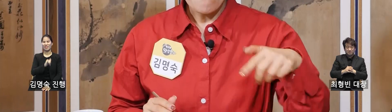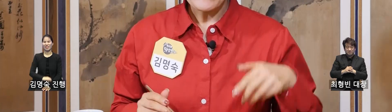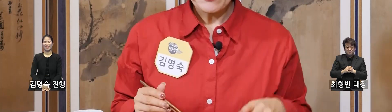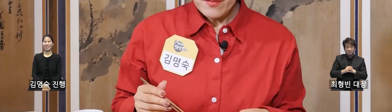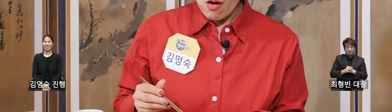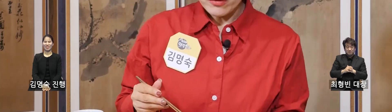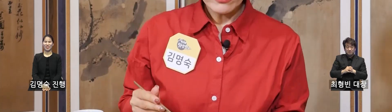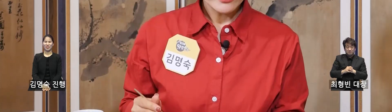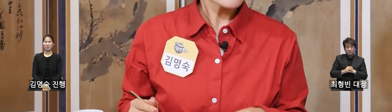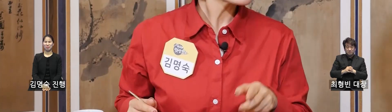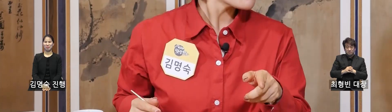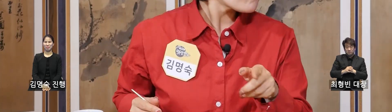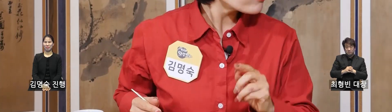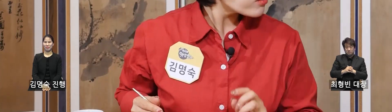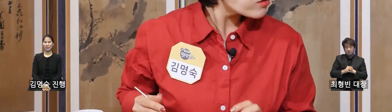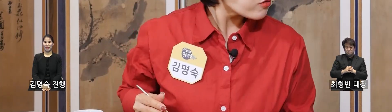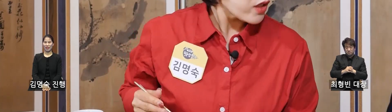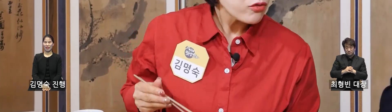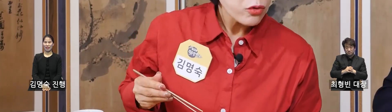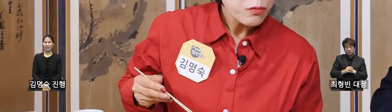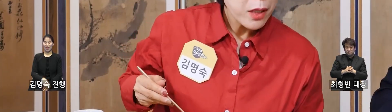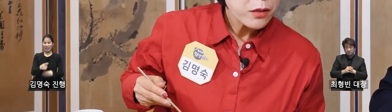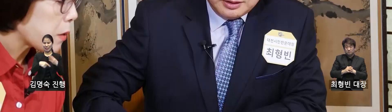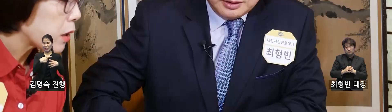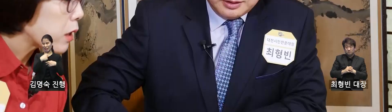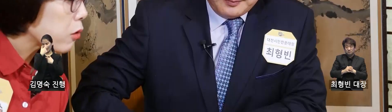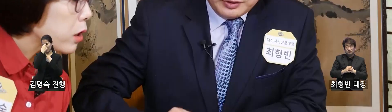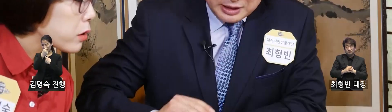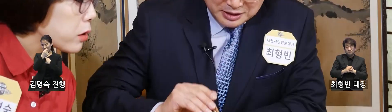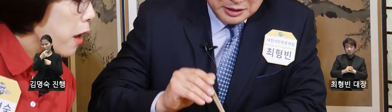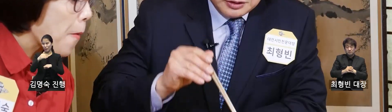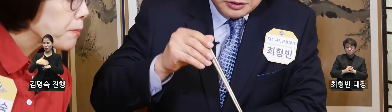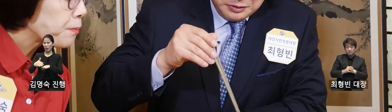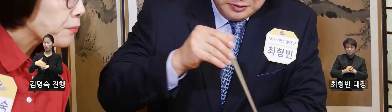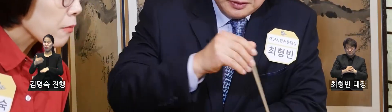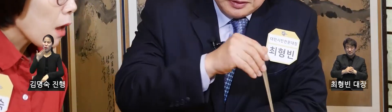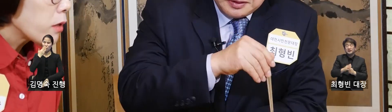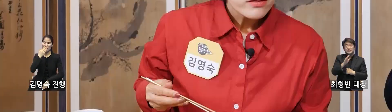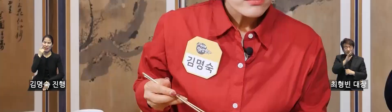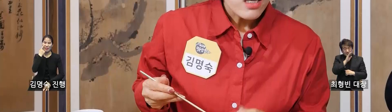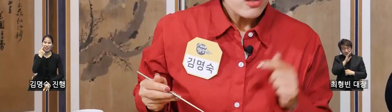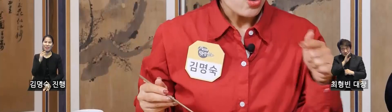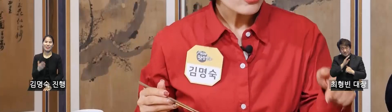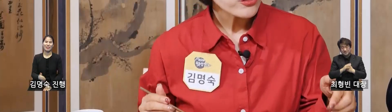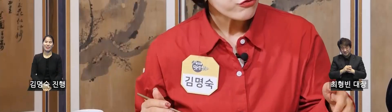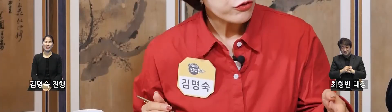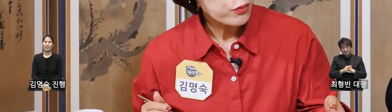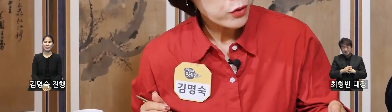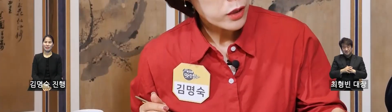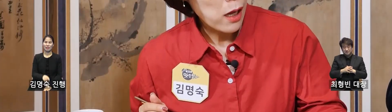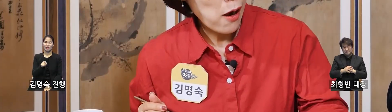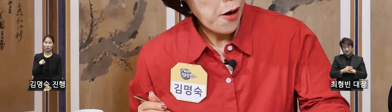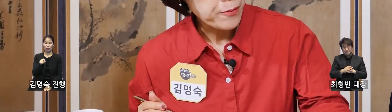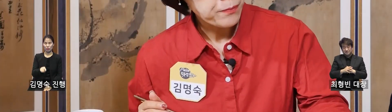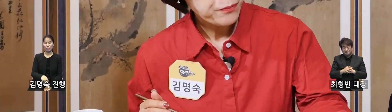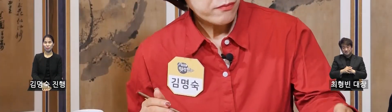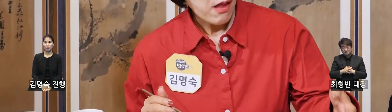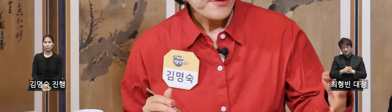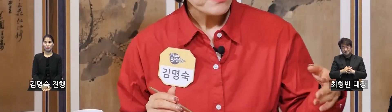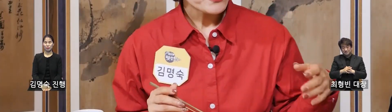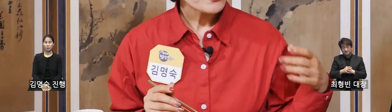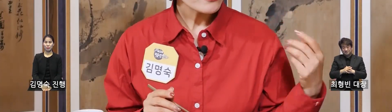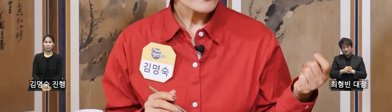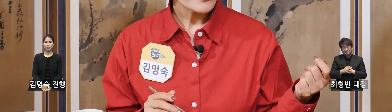뭐 제철에 먹는 와 해경 맛을 봐야 될것 같아 당연하죠 아 여기도 보니까